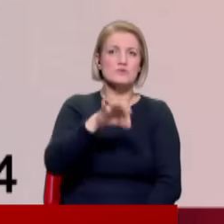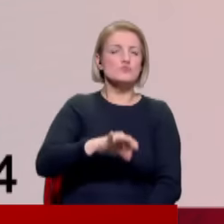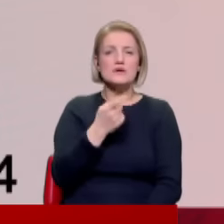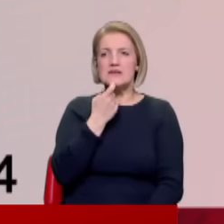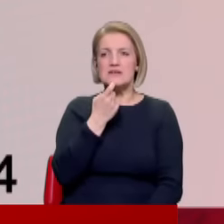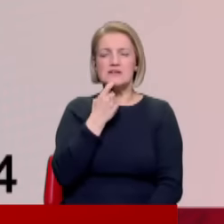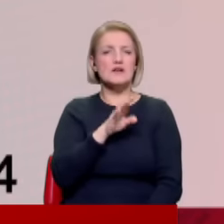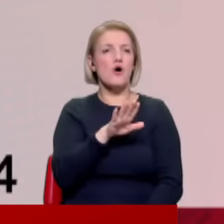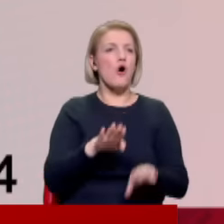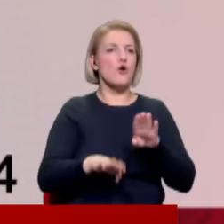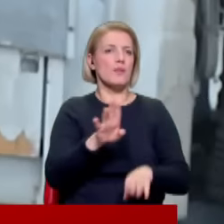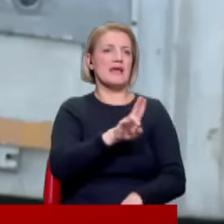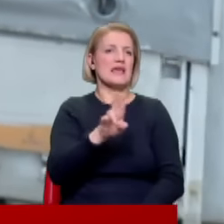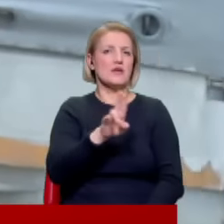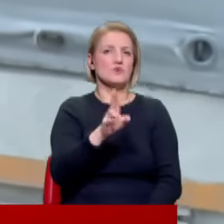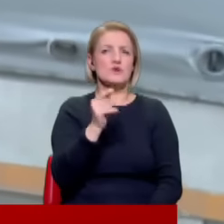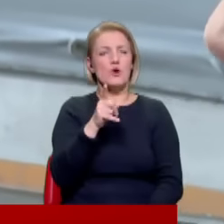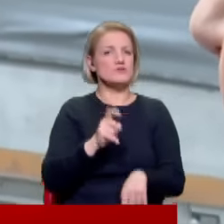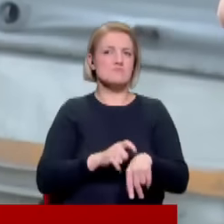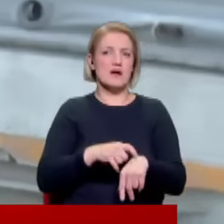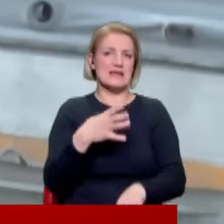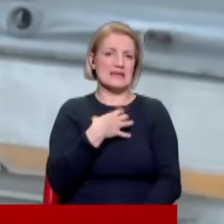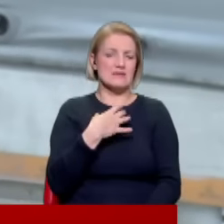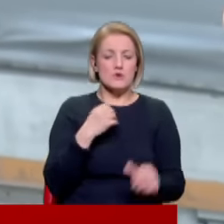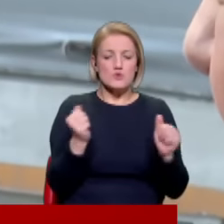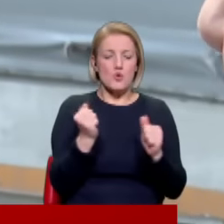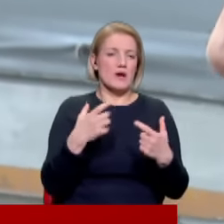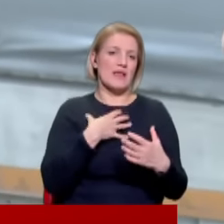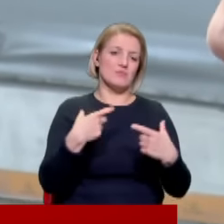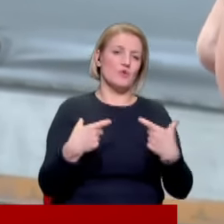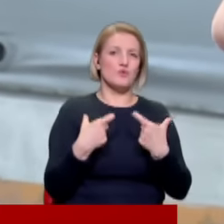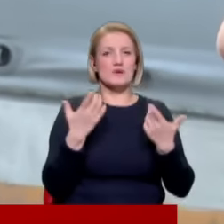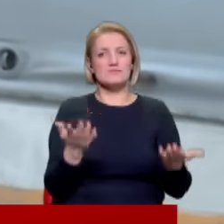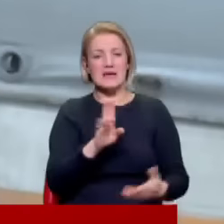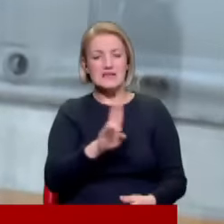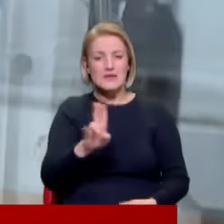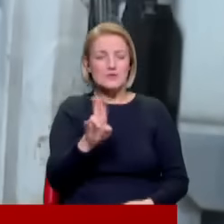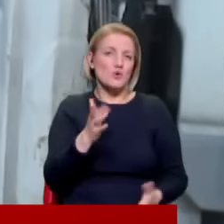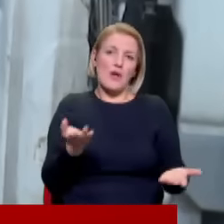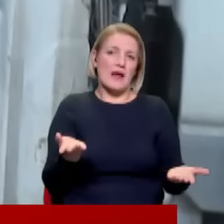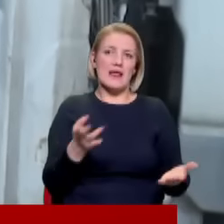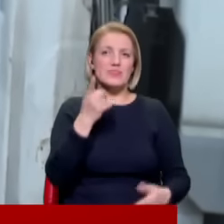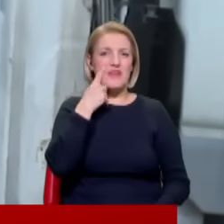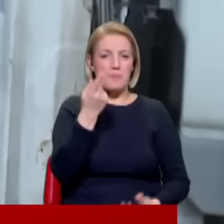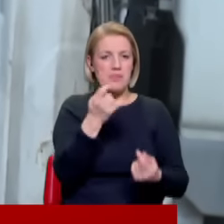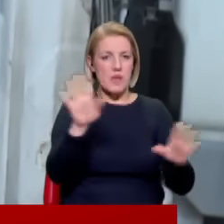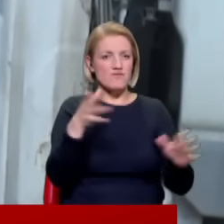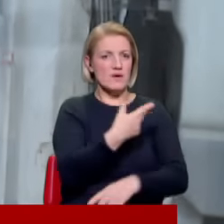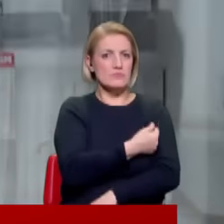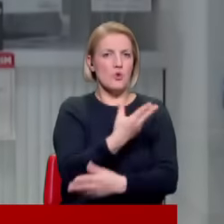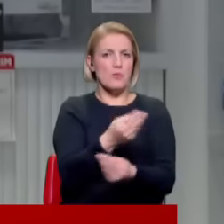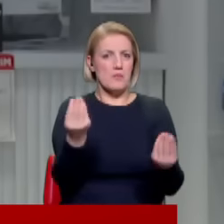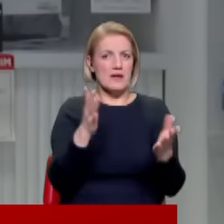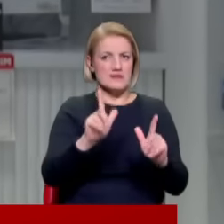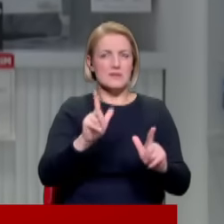bu yıl yaklaşık 700 lira. O zaman ne yapacağız? Kendimizi soğuklardan koruyacağız artık. Yani 700 liraya o kadar oluyor. Devlet bence bedavaya vurması lazım